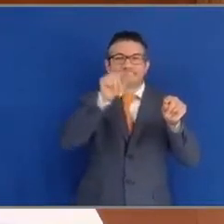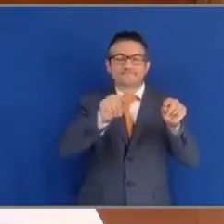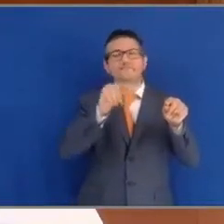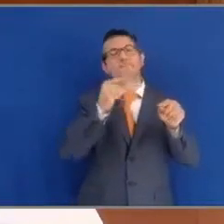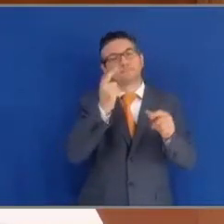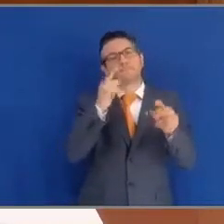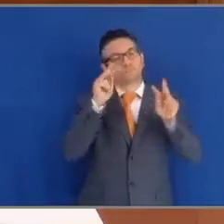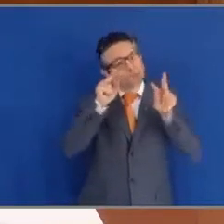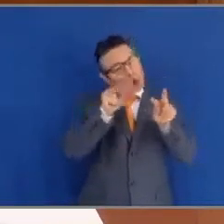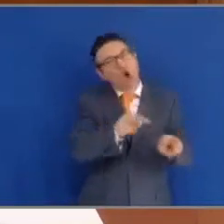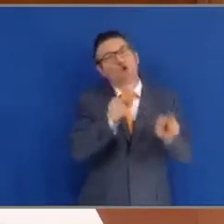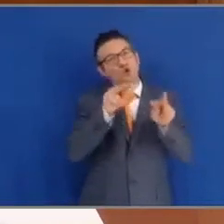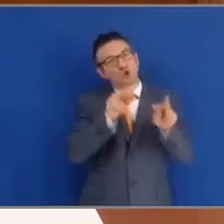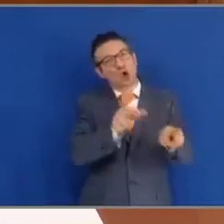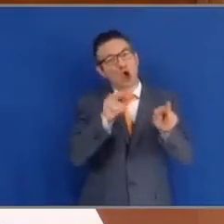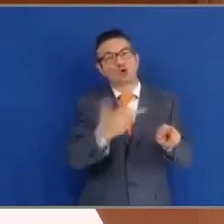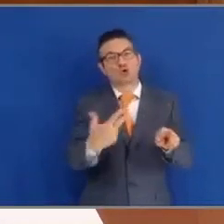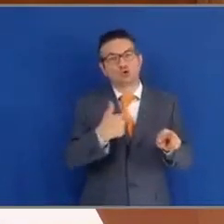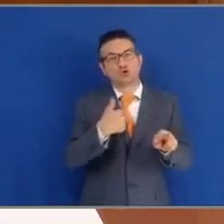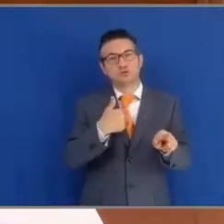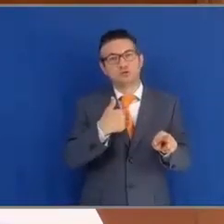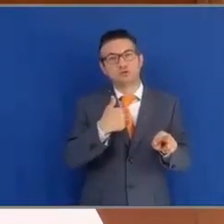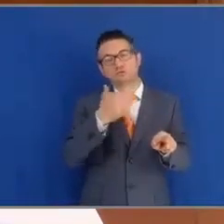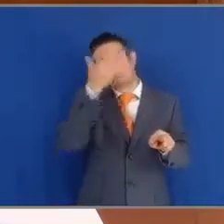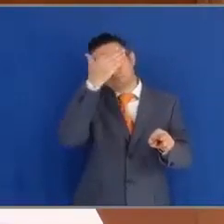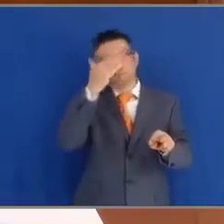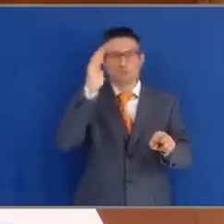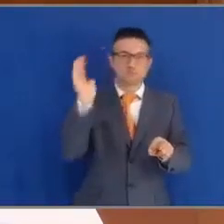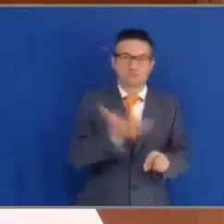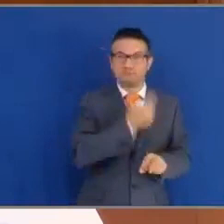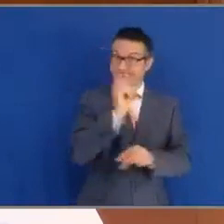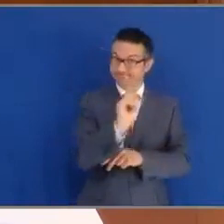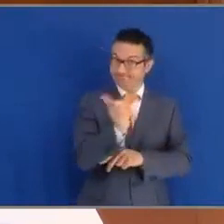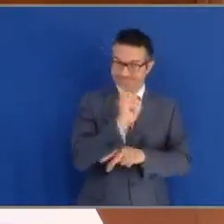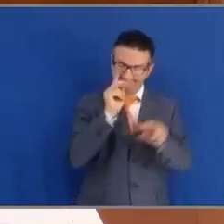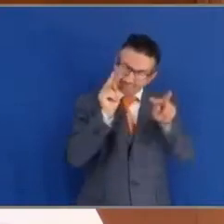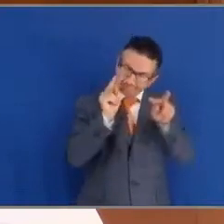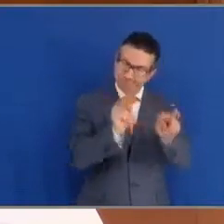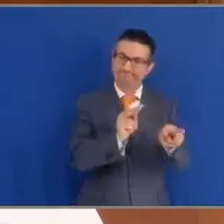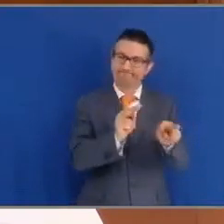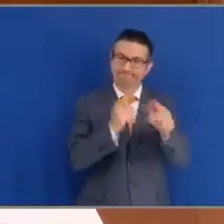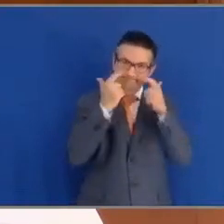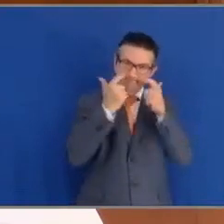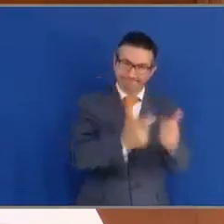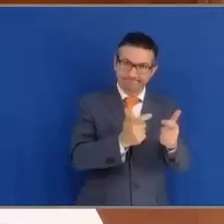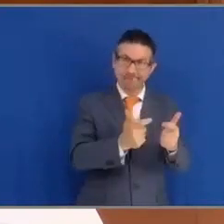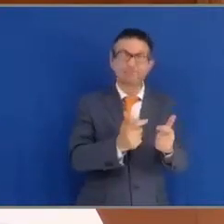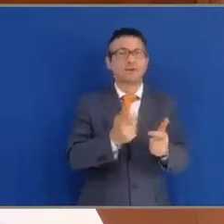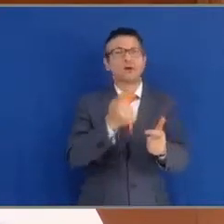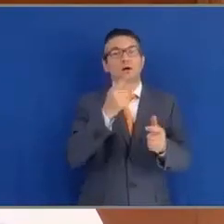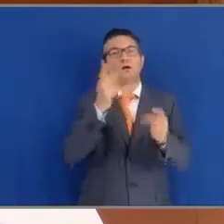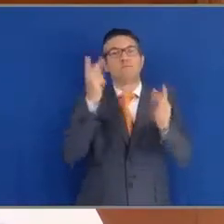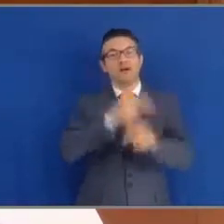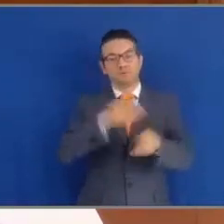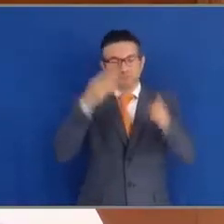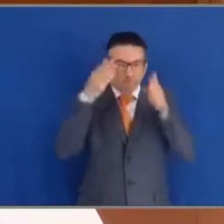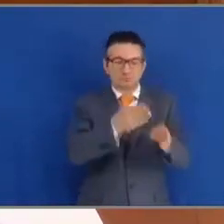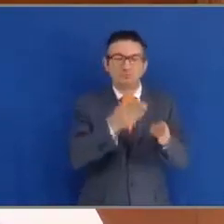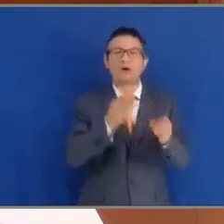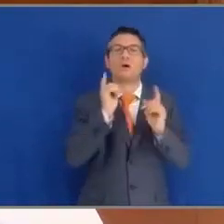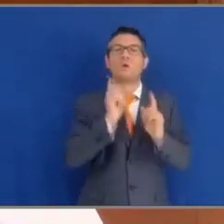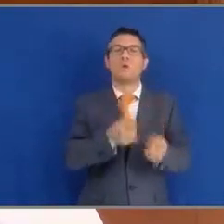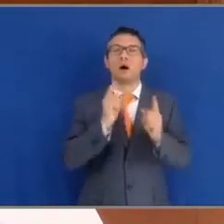controllata, che non abbassiamo la guardia e che soprattutto stiamo ponendo una grande attenzione al